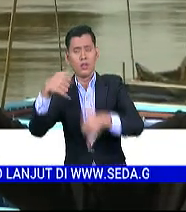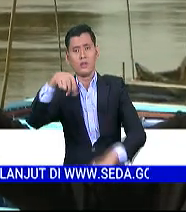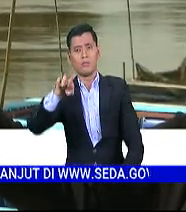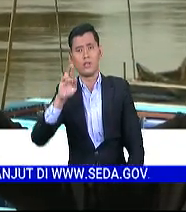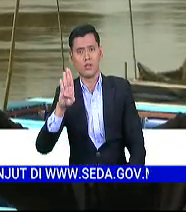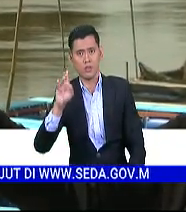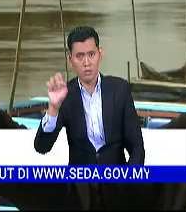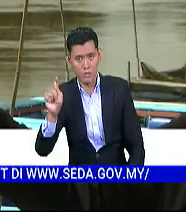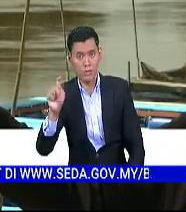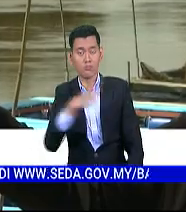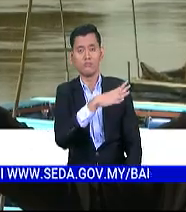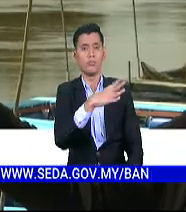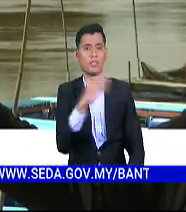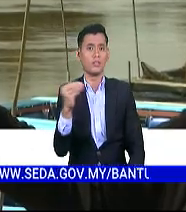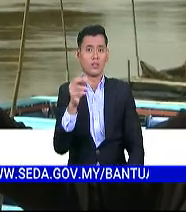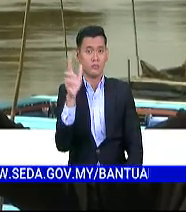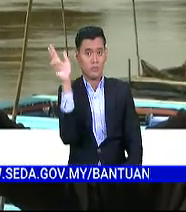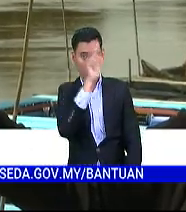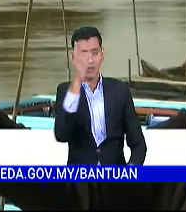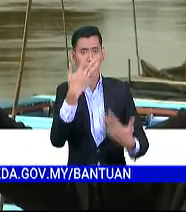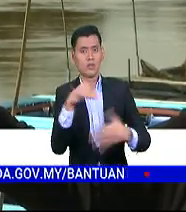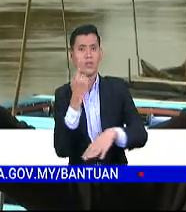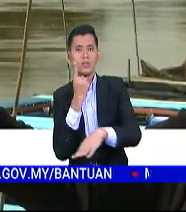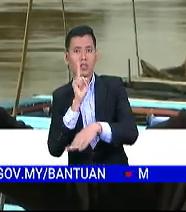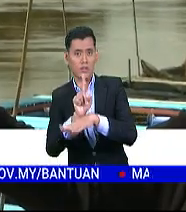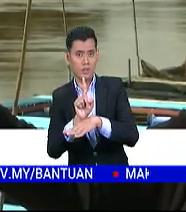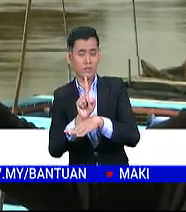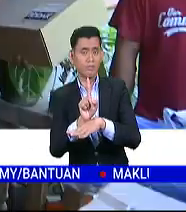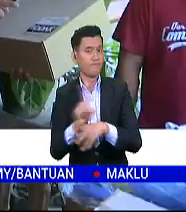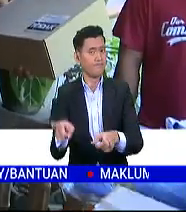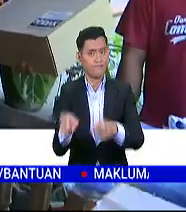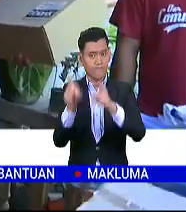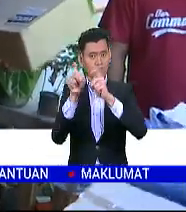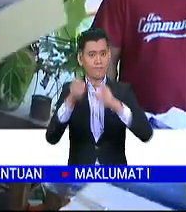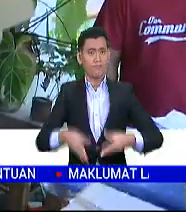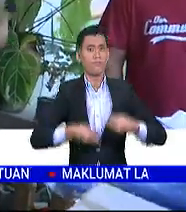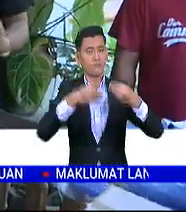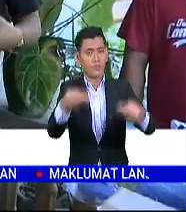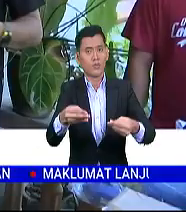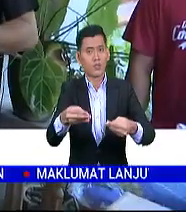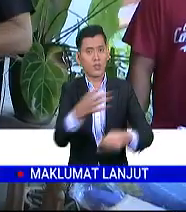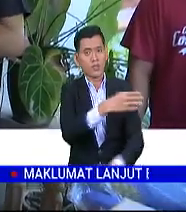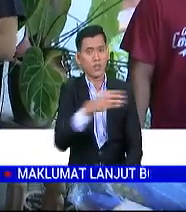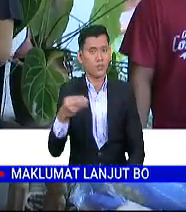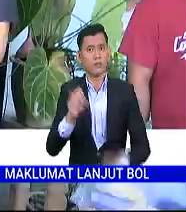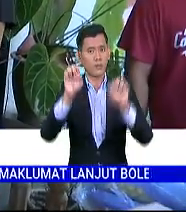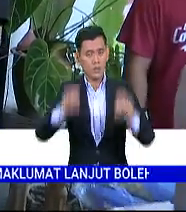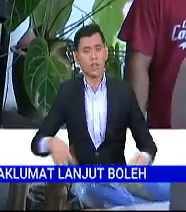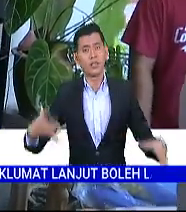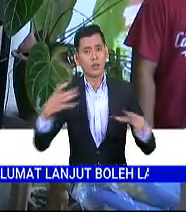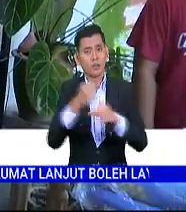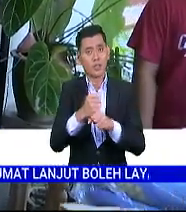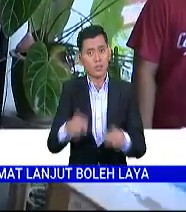telah janjikan akan dapat segera disalurkan, dan bagi nilai lebih RM5,000 juga supaya kaedah perolehan dapat